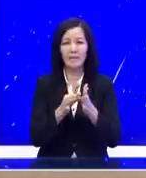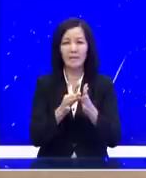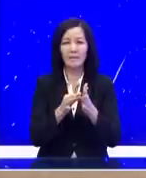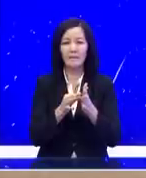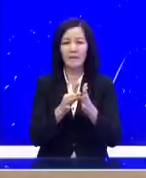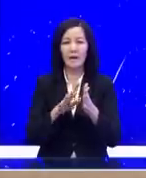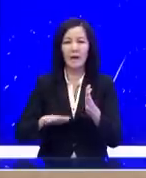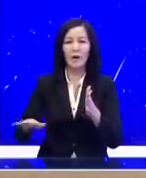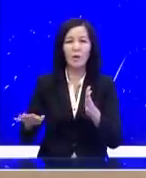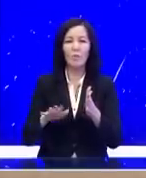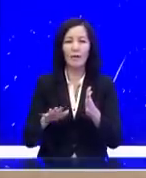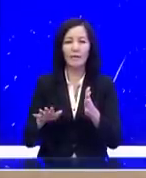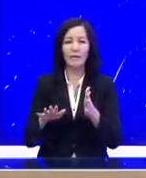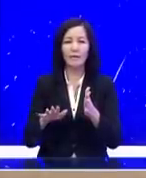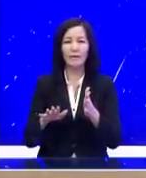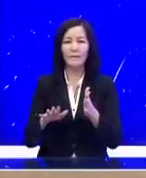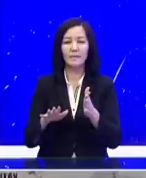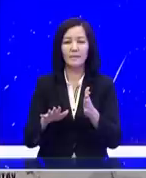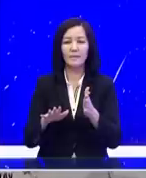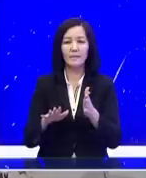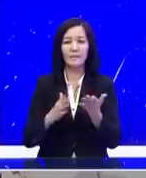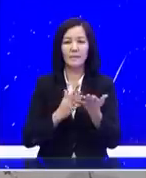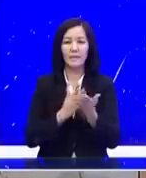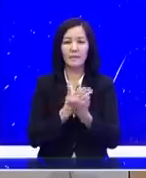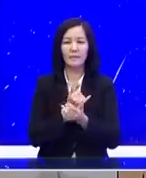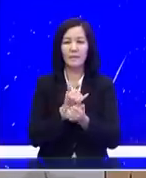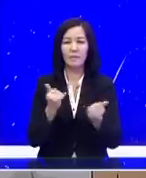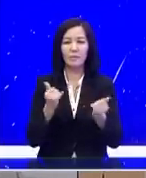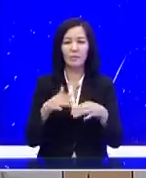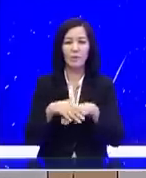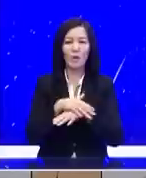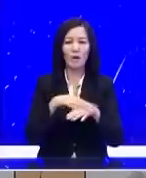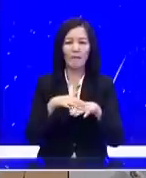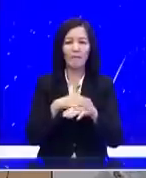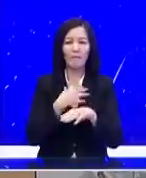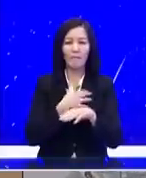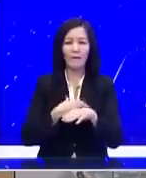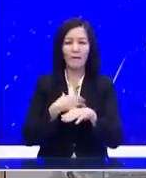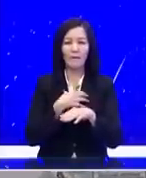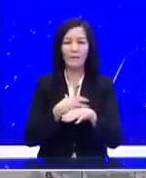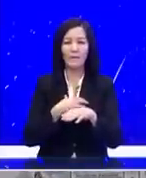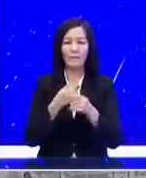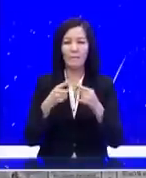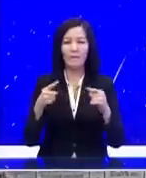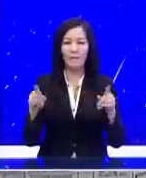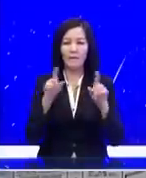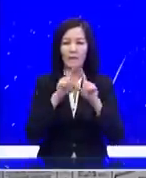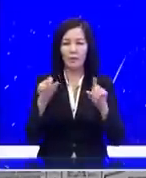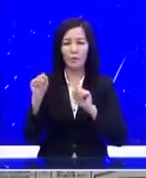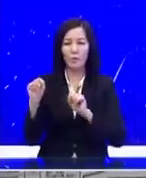шеңберінде аумақтың мүдделеріне халықты және маңызды инфрақұрылымдық басқа да объектілерді